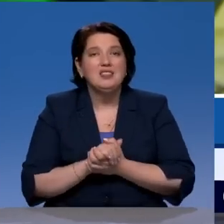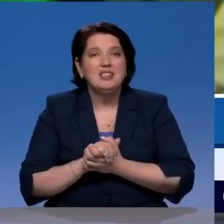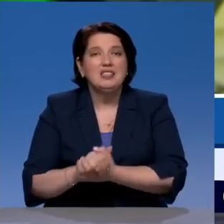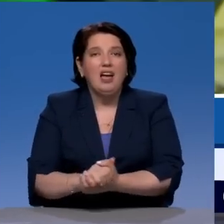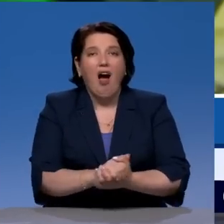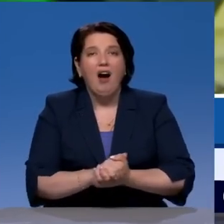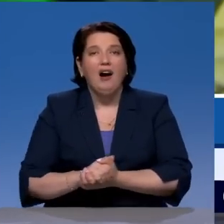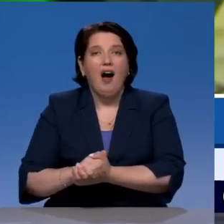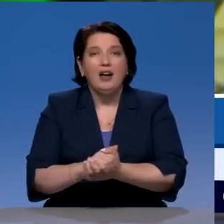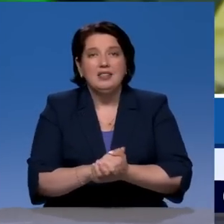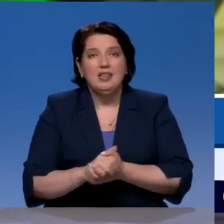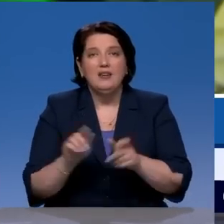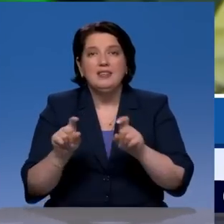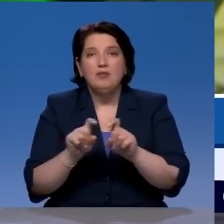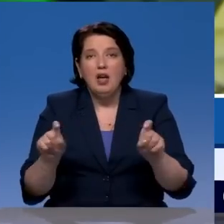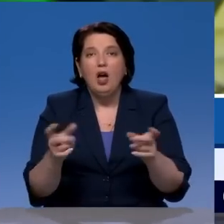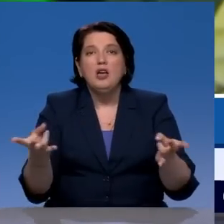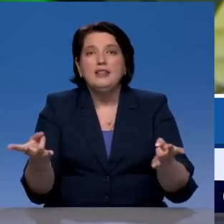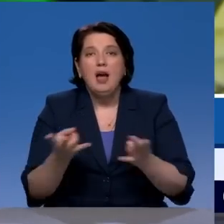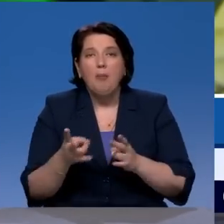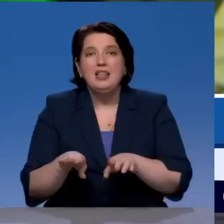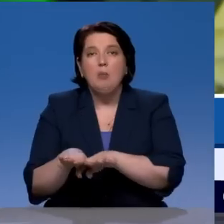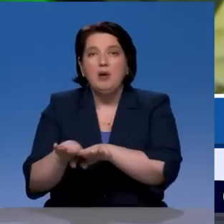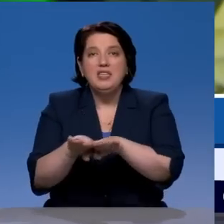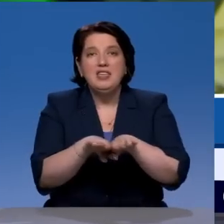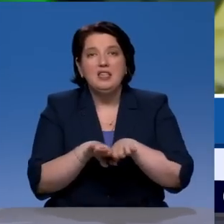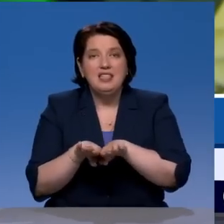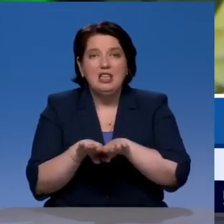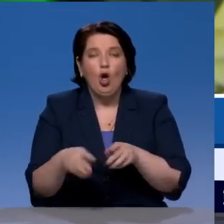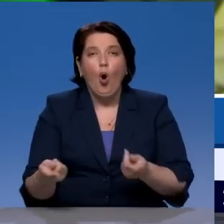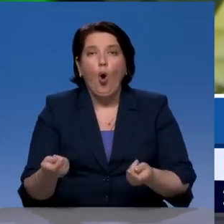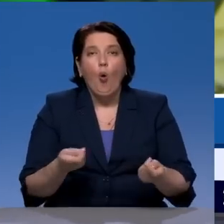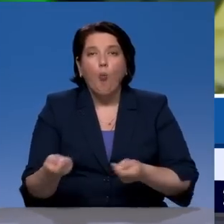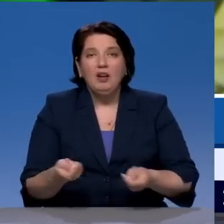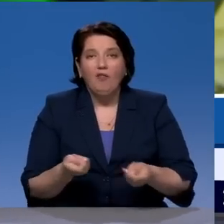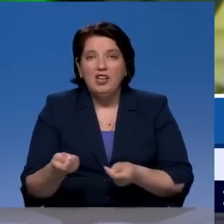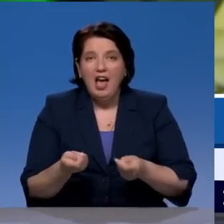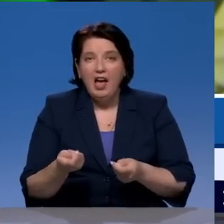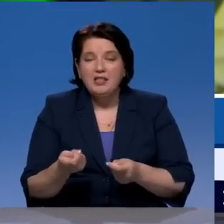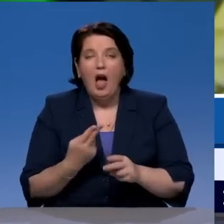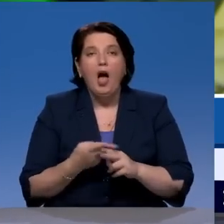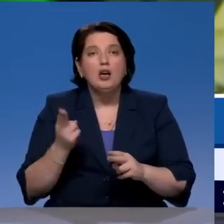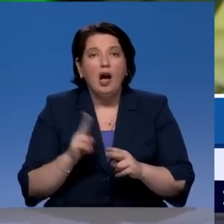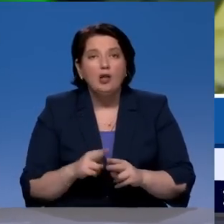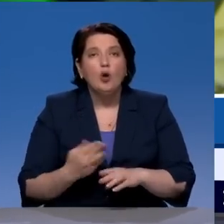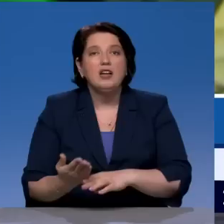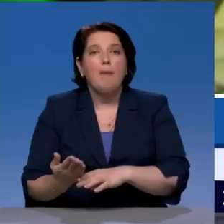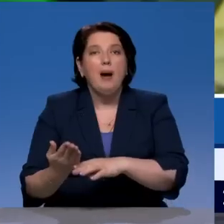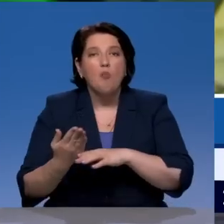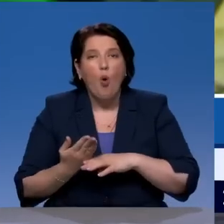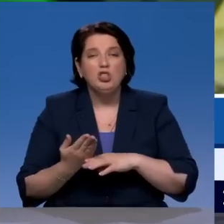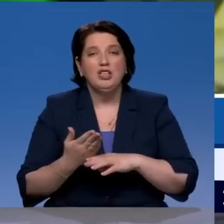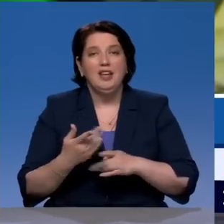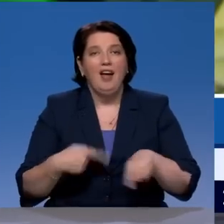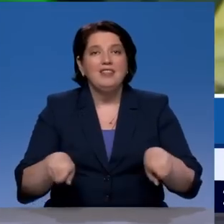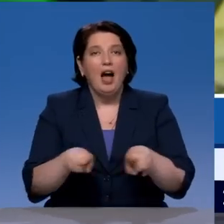аптечные с нами согласны, что необходимо единое управление, которое вот поможет данной ситуации. И тогда можно было бы как раз